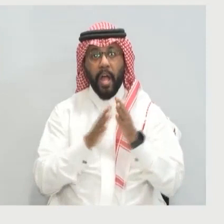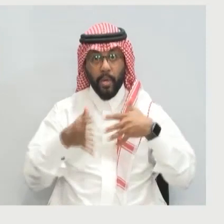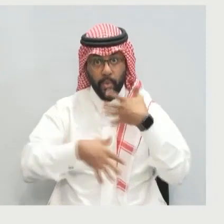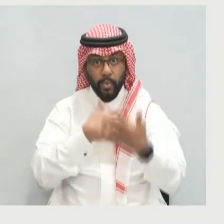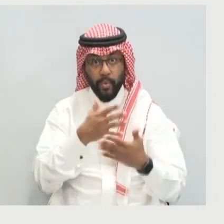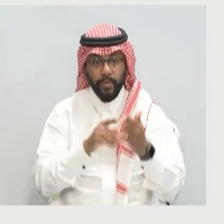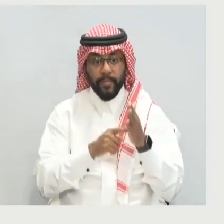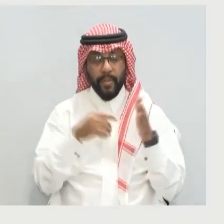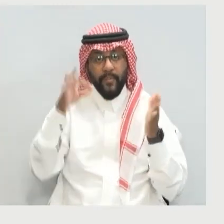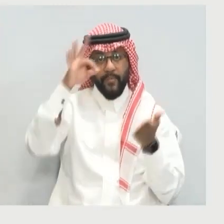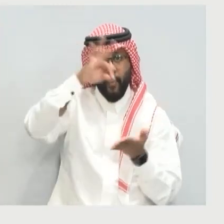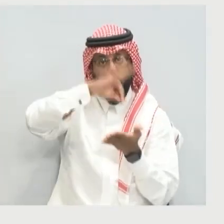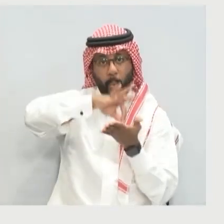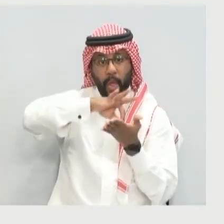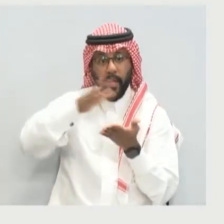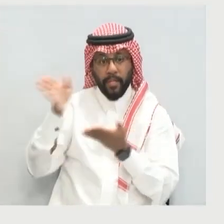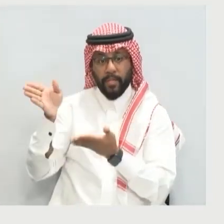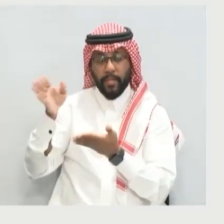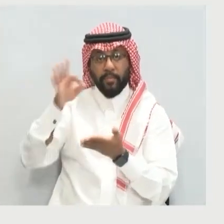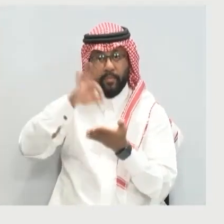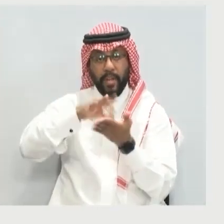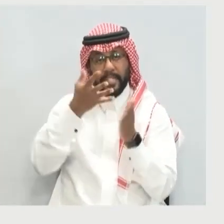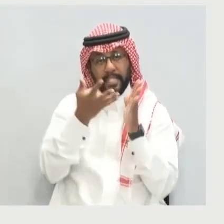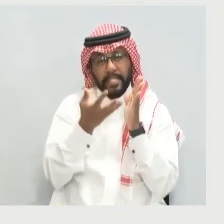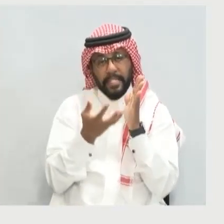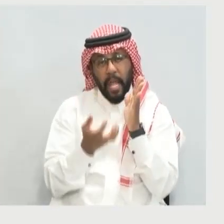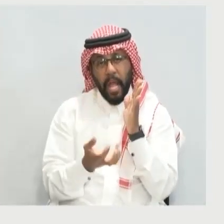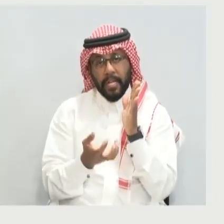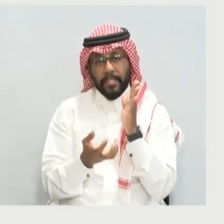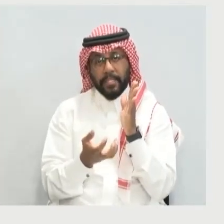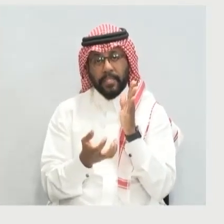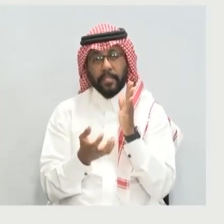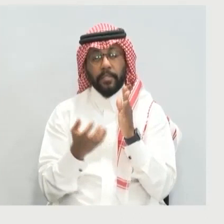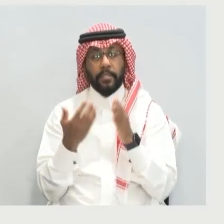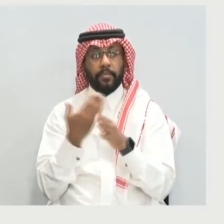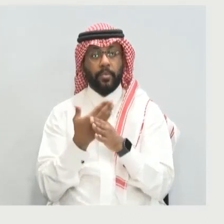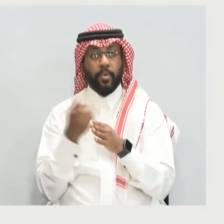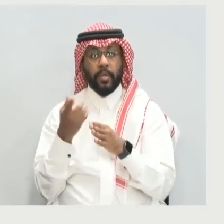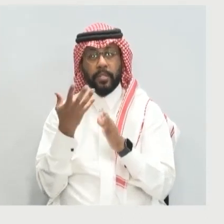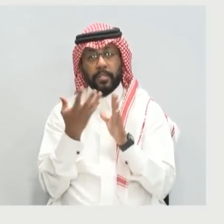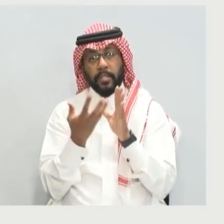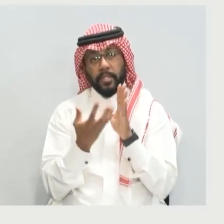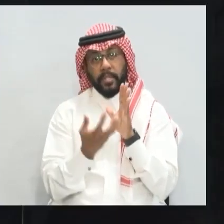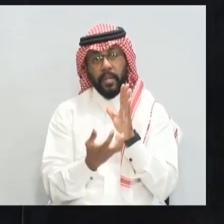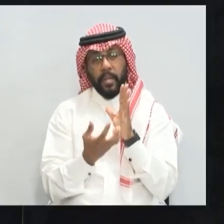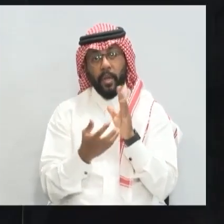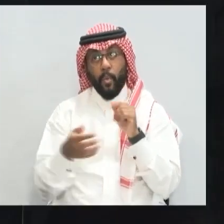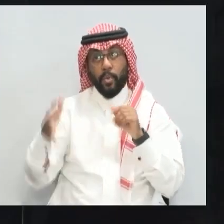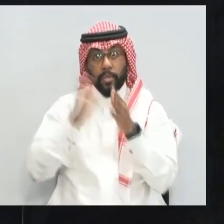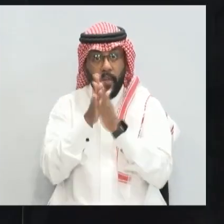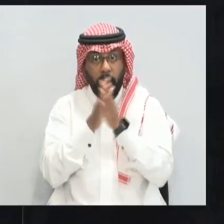لطاقه المتفاعلات نرى هنا انها اقل بالتالي مستوى طاقه المواد المتفاعله